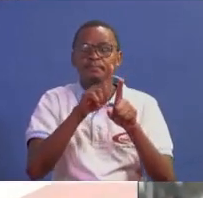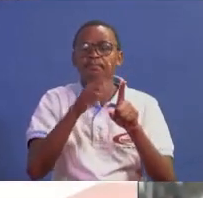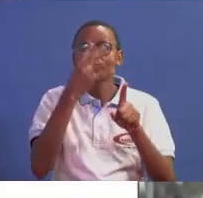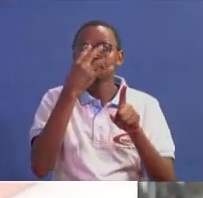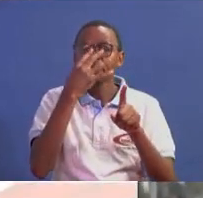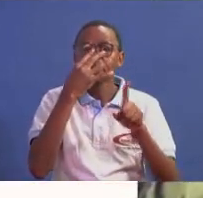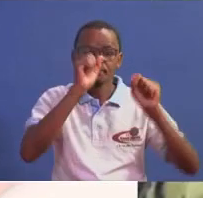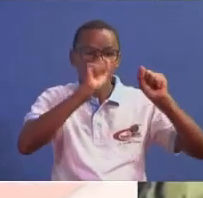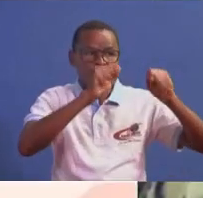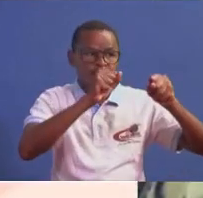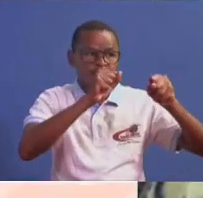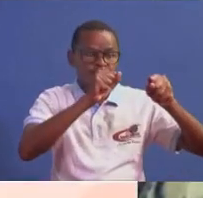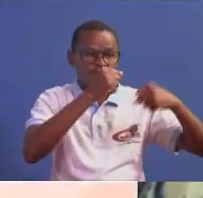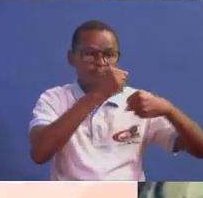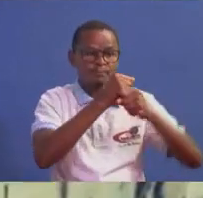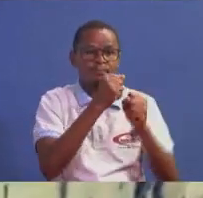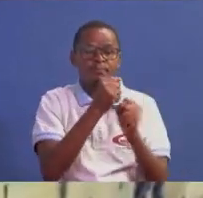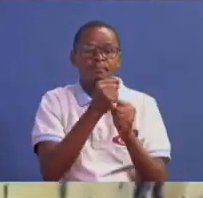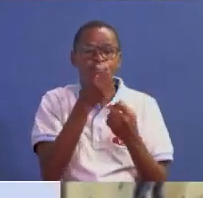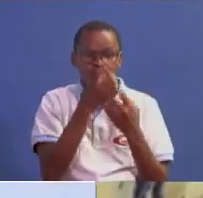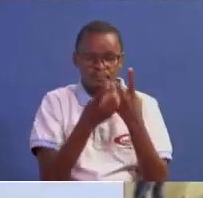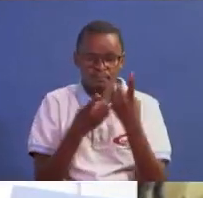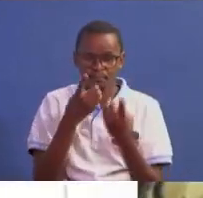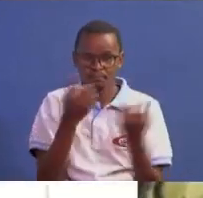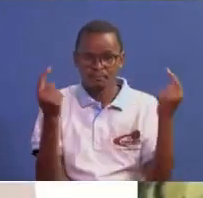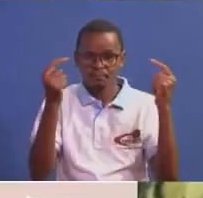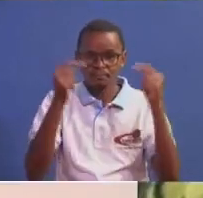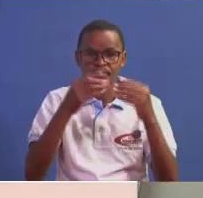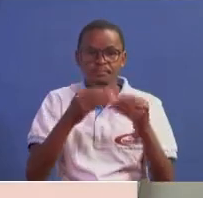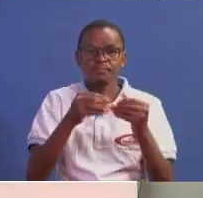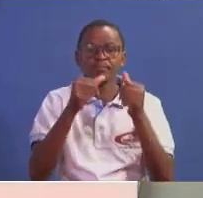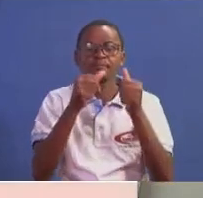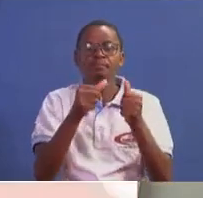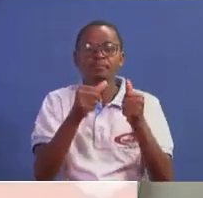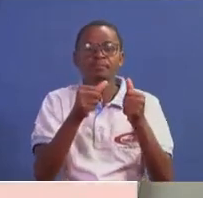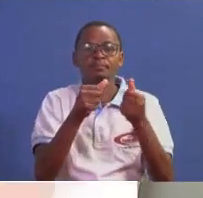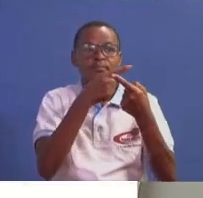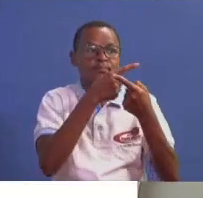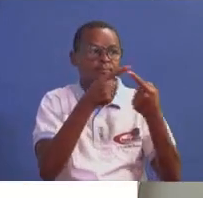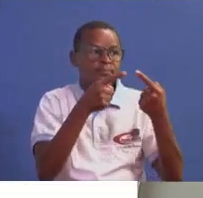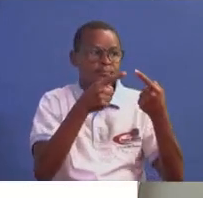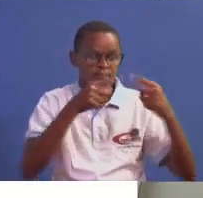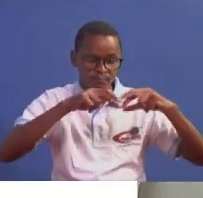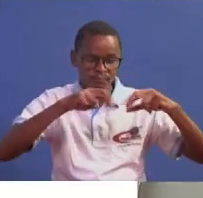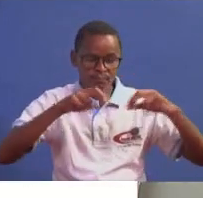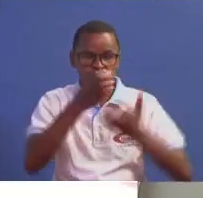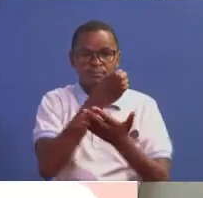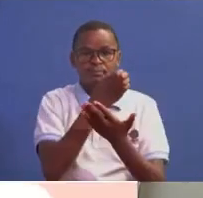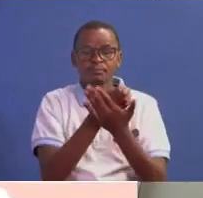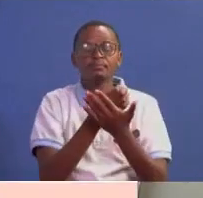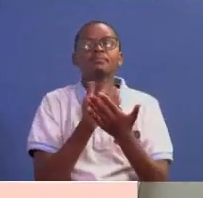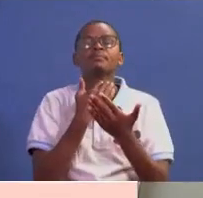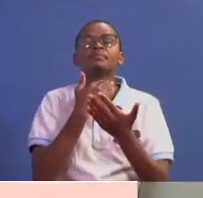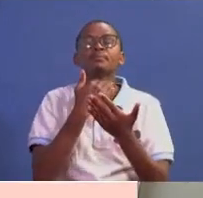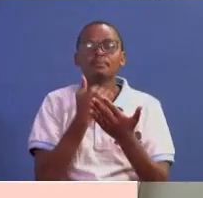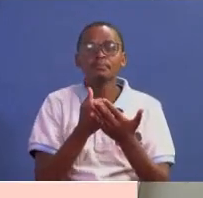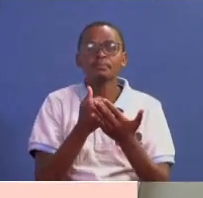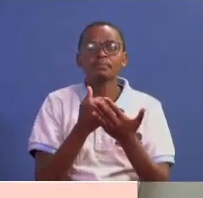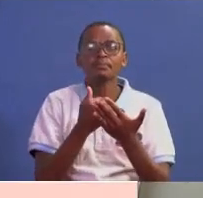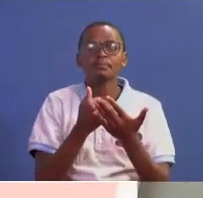William Ruto walikubaliana kubuni jopo kazi kufanya mazungumzo ya kuleta suluhu. Ila wachanganuzi wa masuala ya kiuchumi